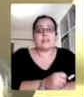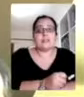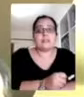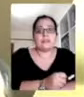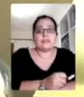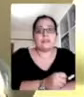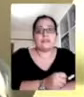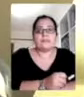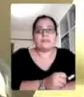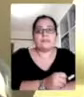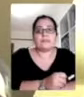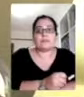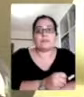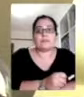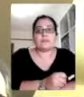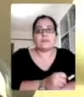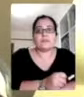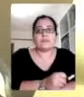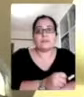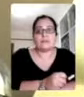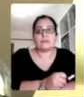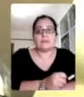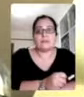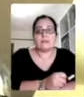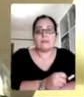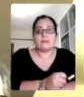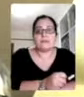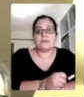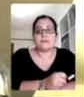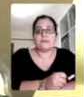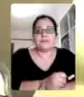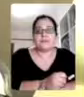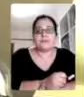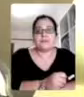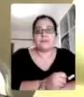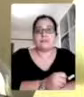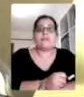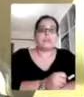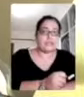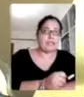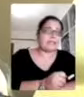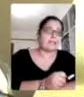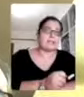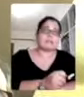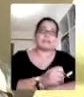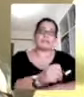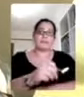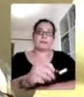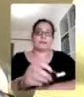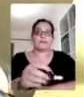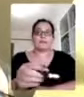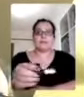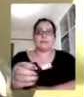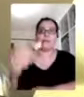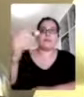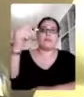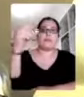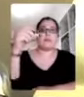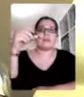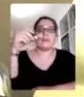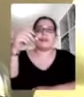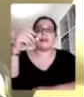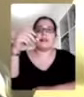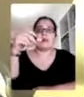değil. yayını şey tek kişi yapmaya çok müsait. Birden fazla kişi olduğu zaman şey oluyor. Bak Evet şimdi evet. koca ekran kocaman, siz